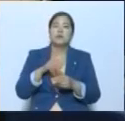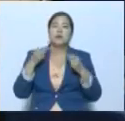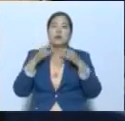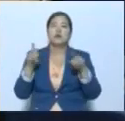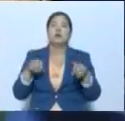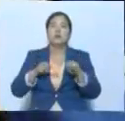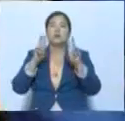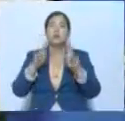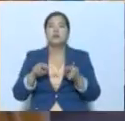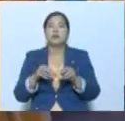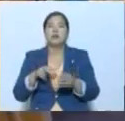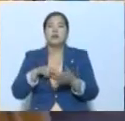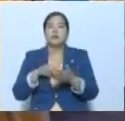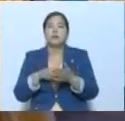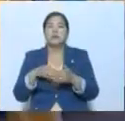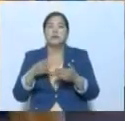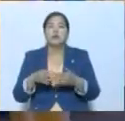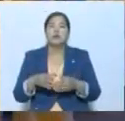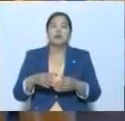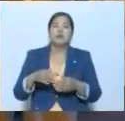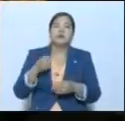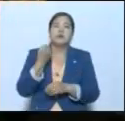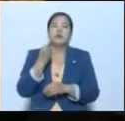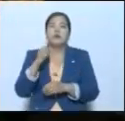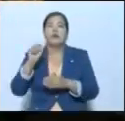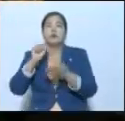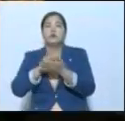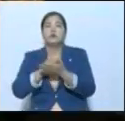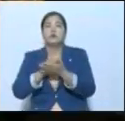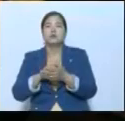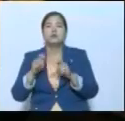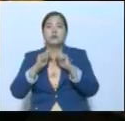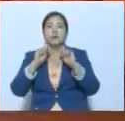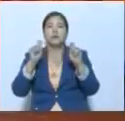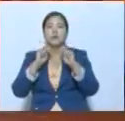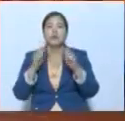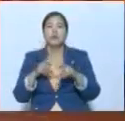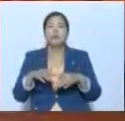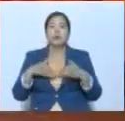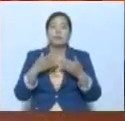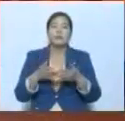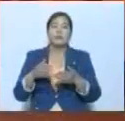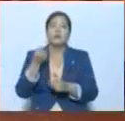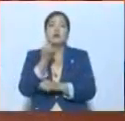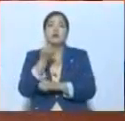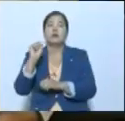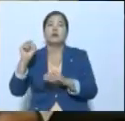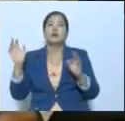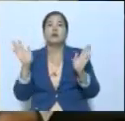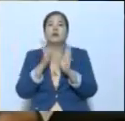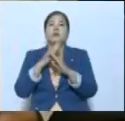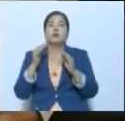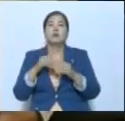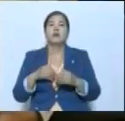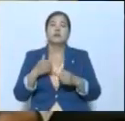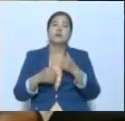саралап, бағасын берді. Озық ойлы озат оқушылар дипломдармен және естелік сыйлықтармен марапатталды. Енді жеңімпаздар табиғатты аяла